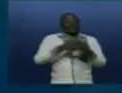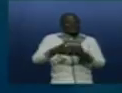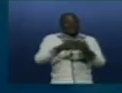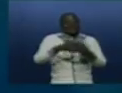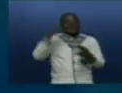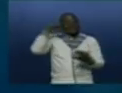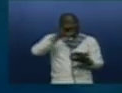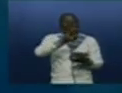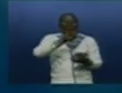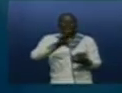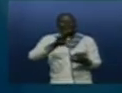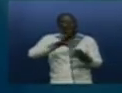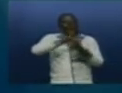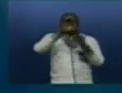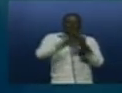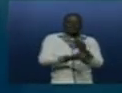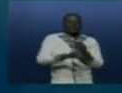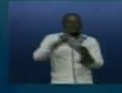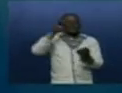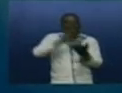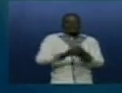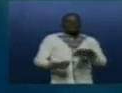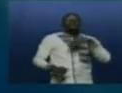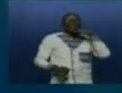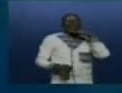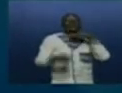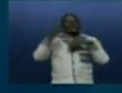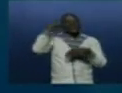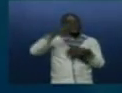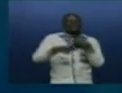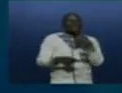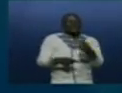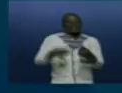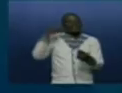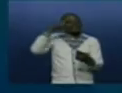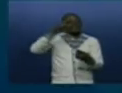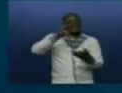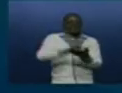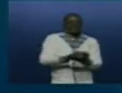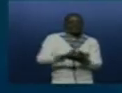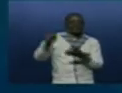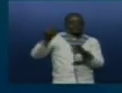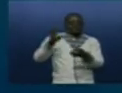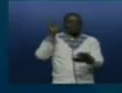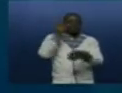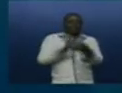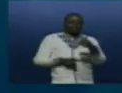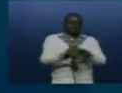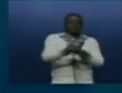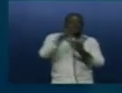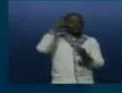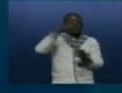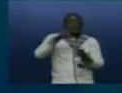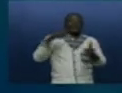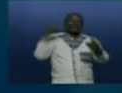conclure que l'enquête est à ce stade insuffisante, dit-il, et que le manque d'accès direct à ceux qui ont été victimes des attaques et aux médecins qui les ont examinés sont les